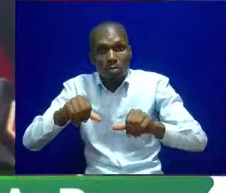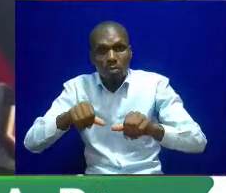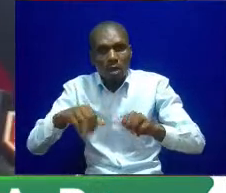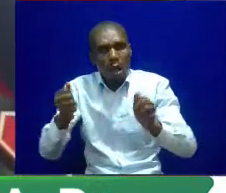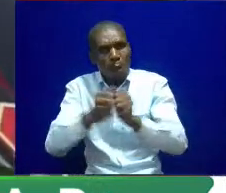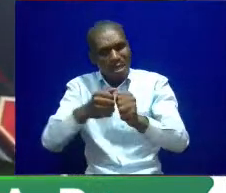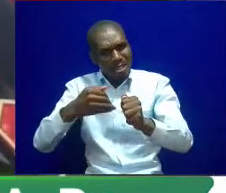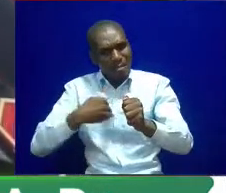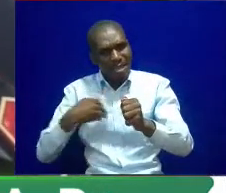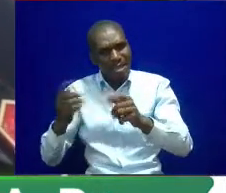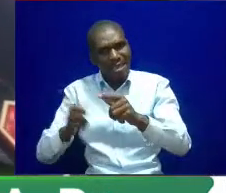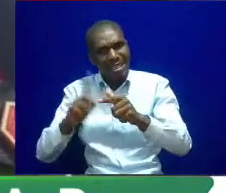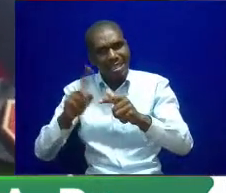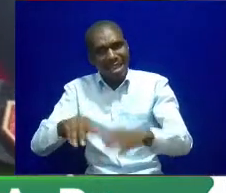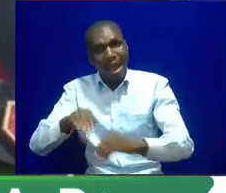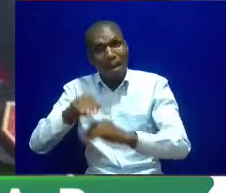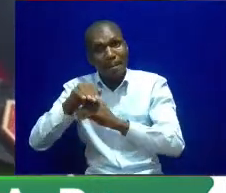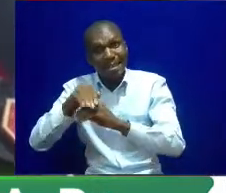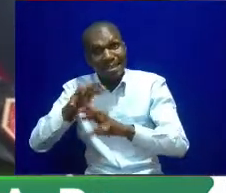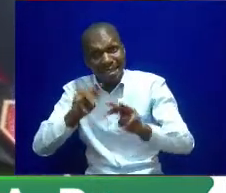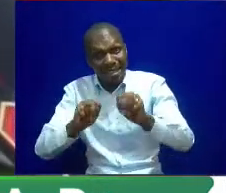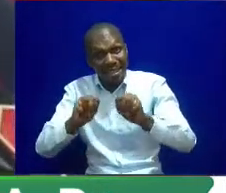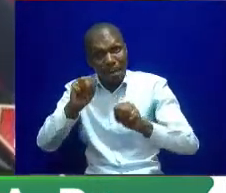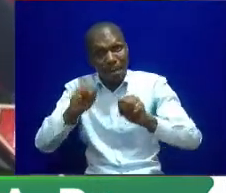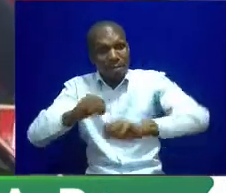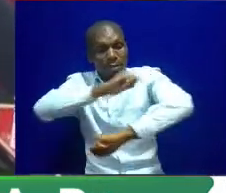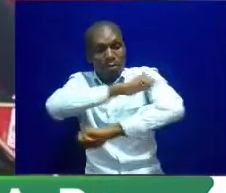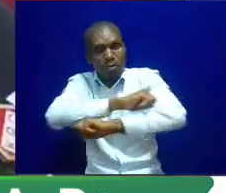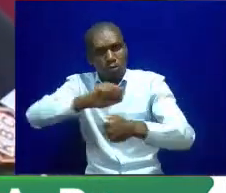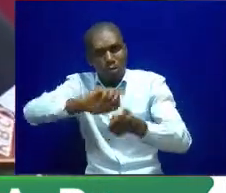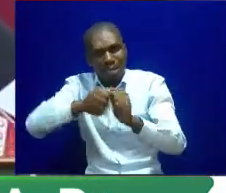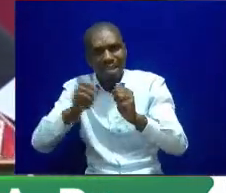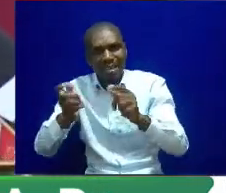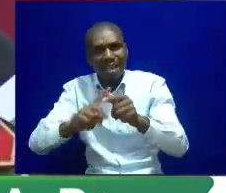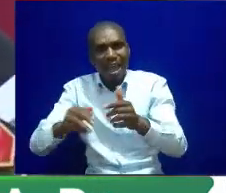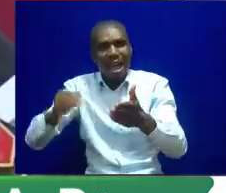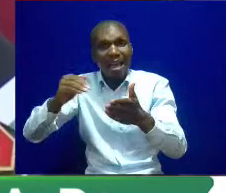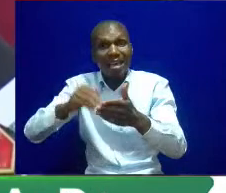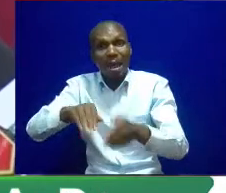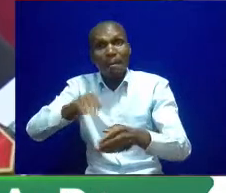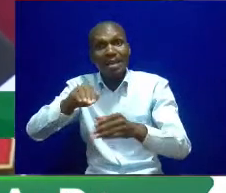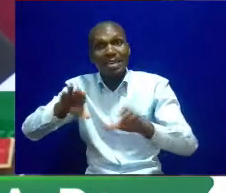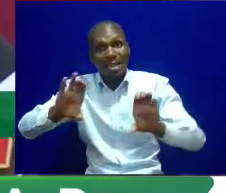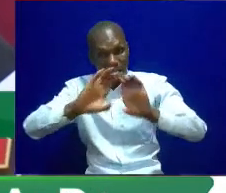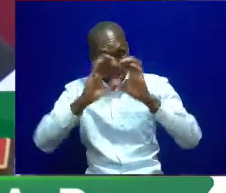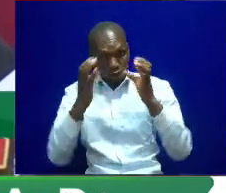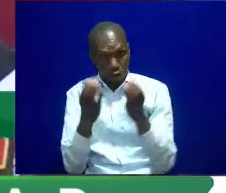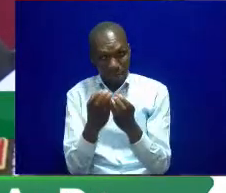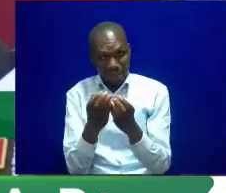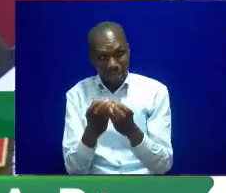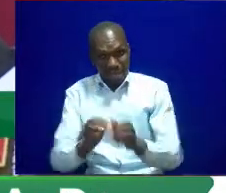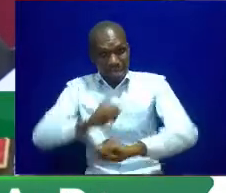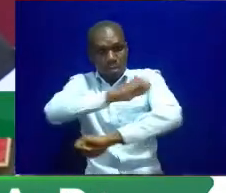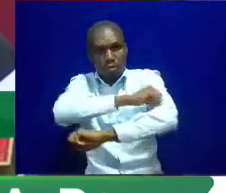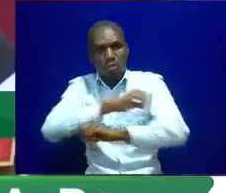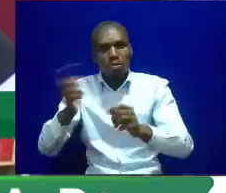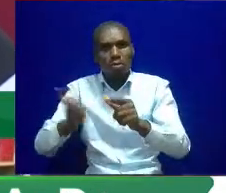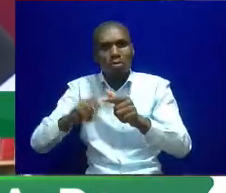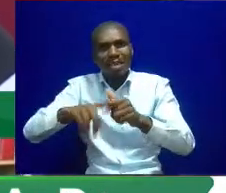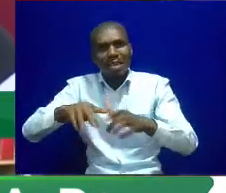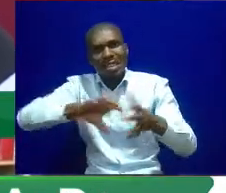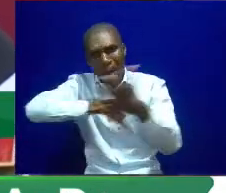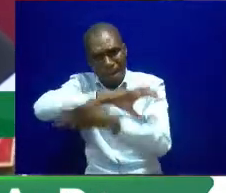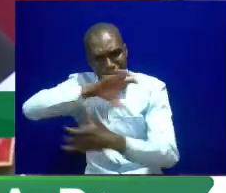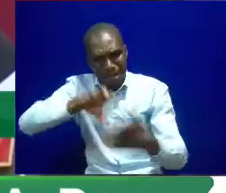wangu, ninaomba management ya shule ibadilishwe. Na nilikuwa ninaomba komiti ambao wanawekwa katika hii shule, wajaribu